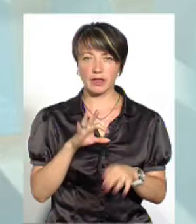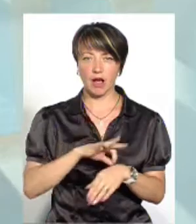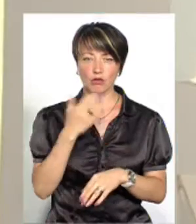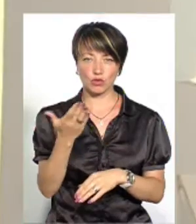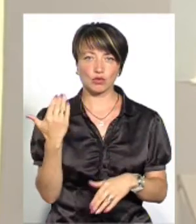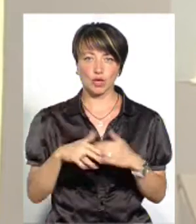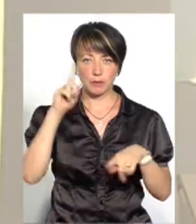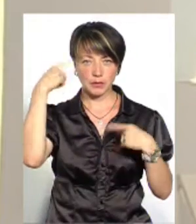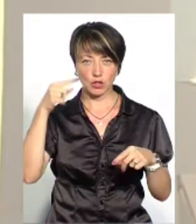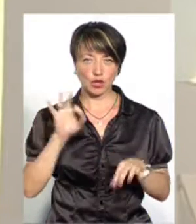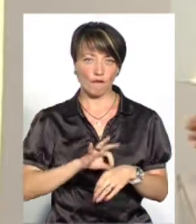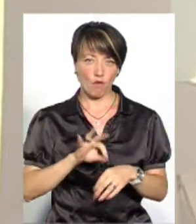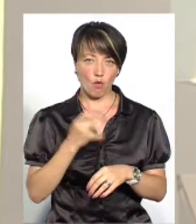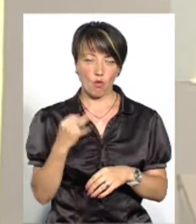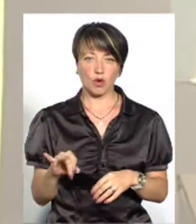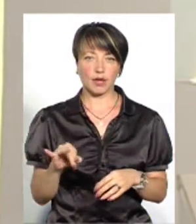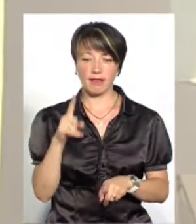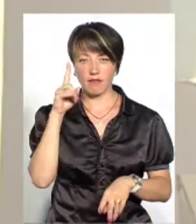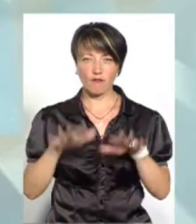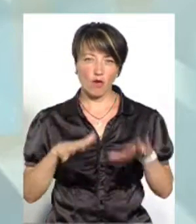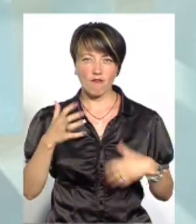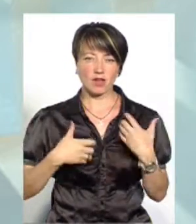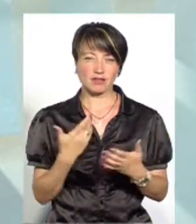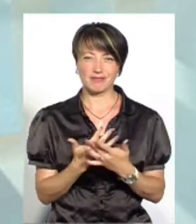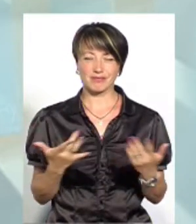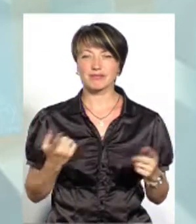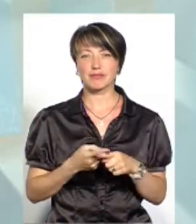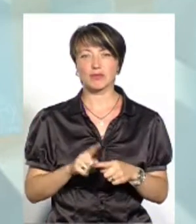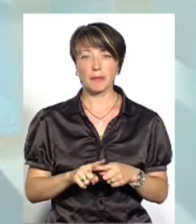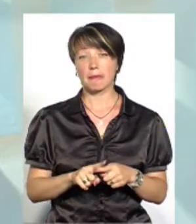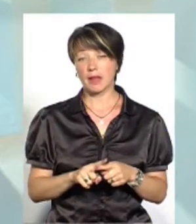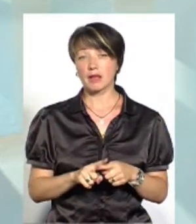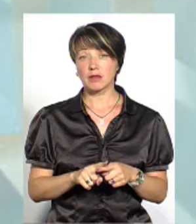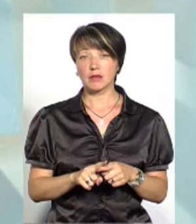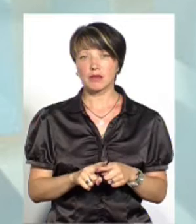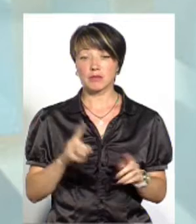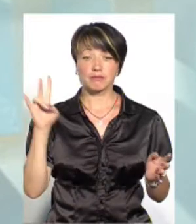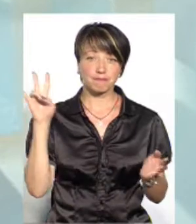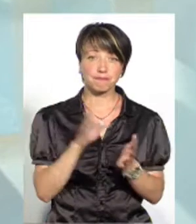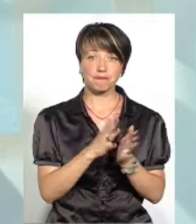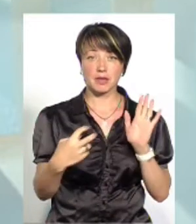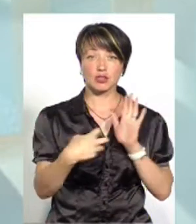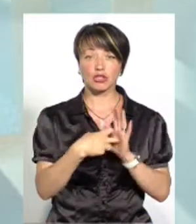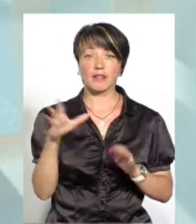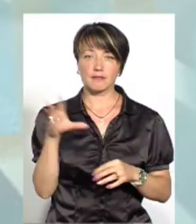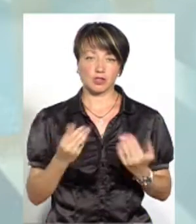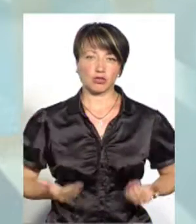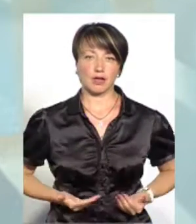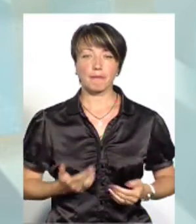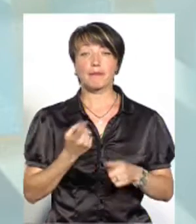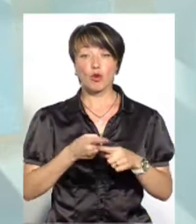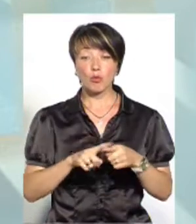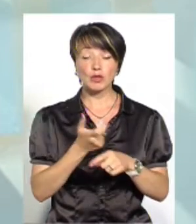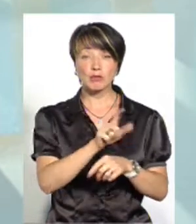діагноз, що ти вже психічно, вибачте, хворий, неврівноважний, будь-який там цей, і це вже буде якесь клеймо, кліше на все життя.